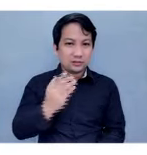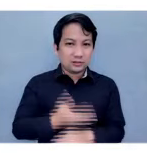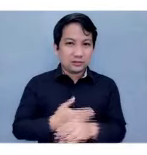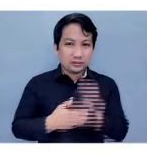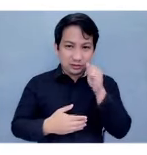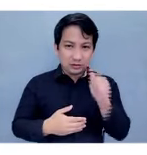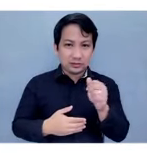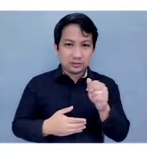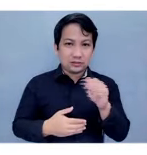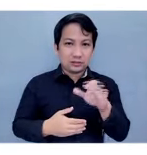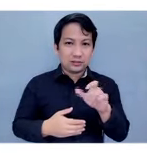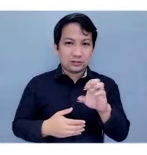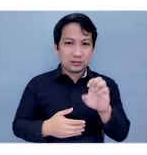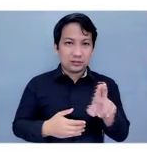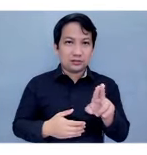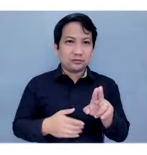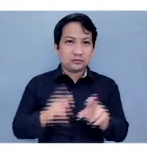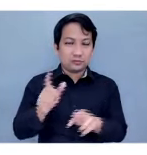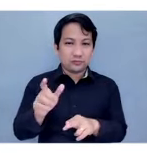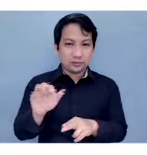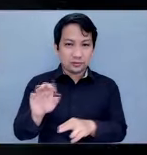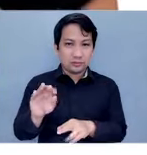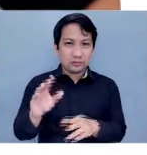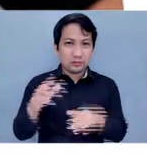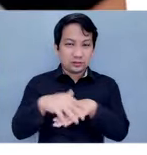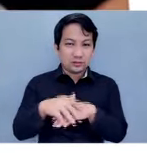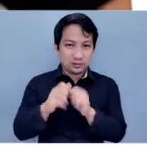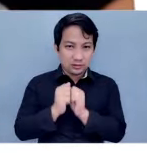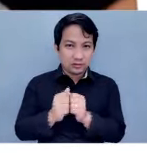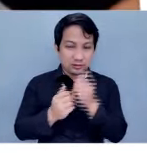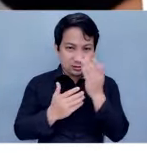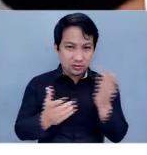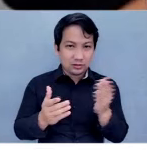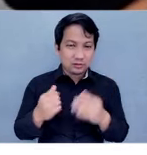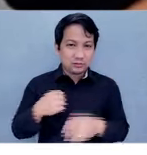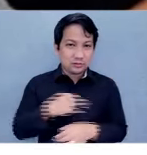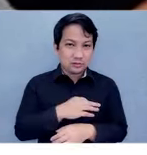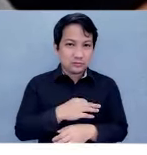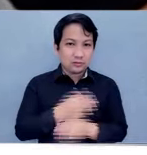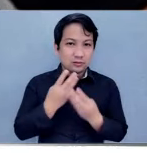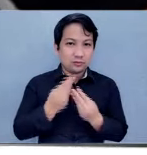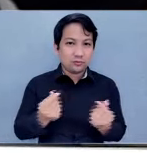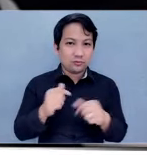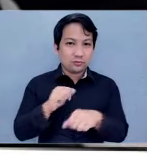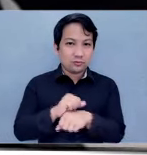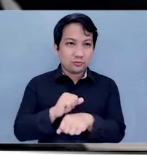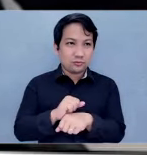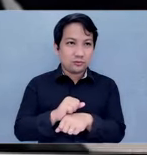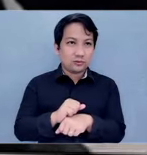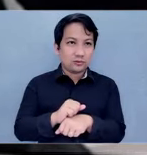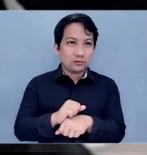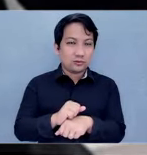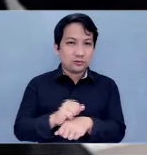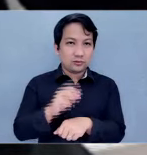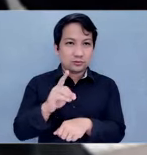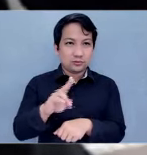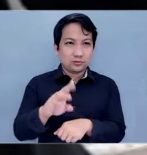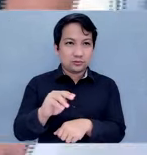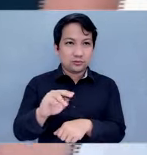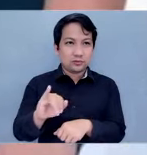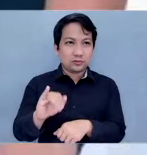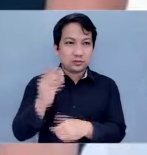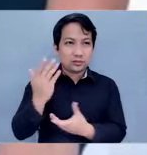Elicar. 2019 nang makasama si Angelo sa mga empleyado na nawalan ng trabaho sa Dubai. Kaya naman pag-uwi niya rito sa